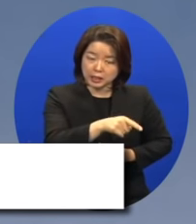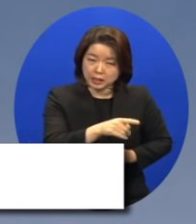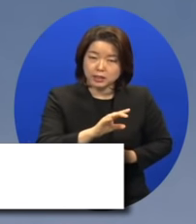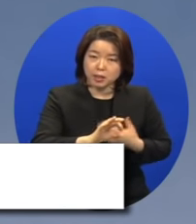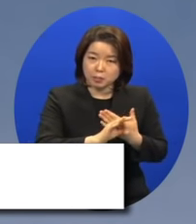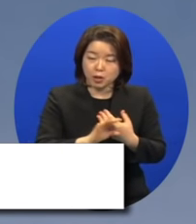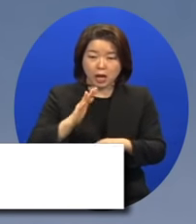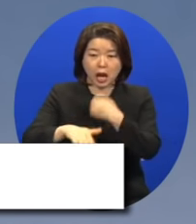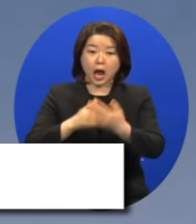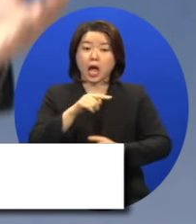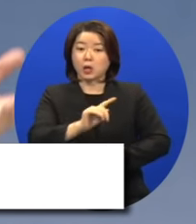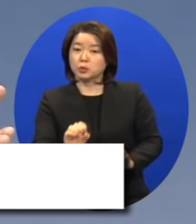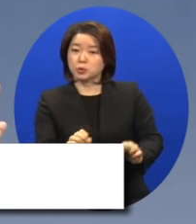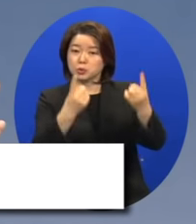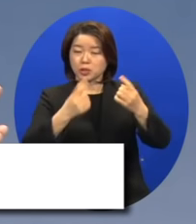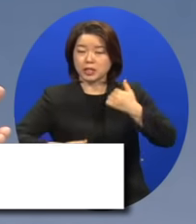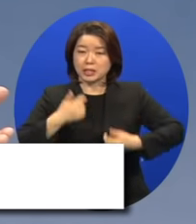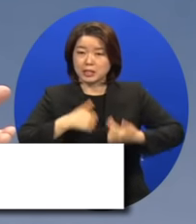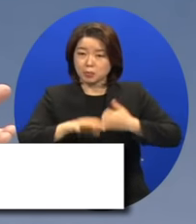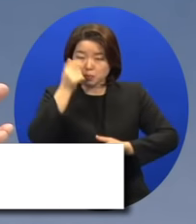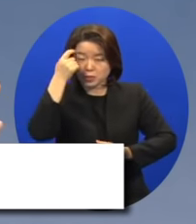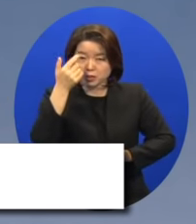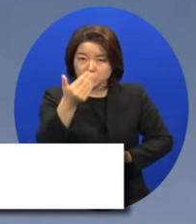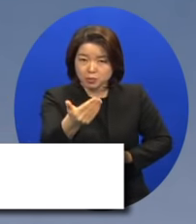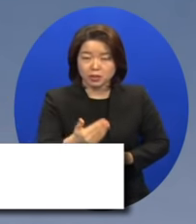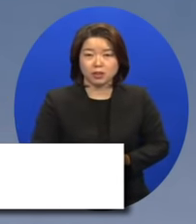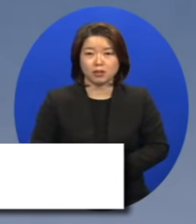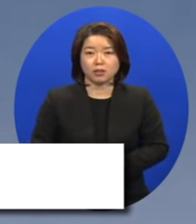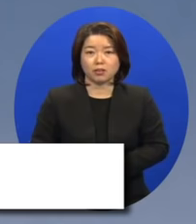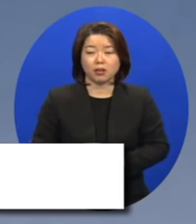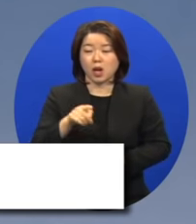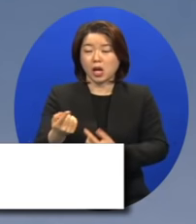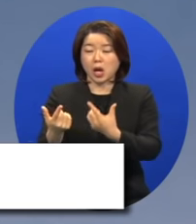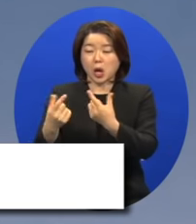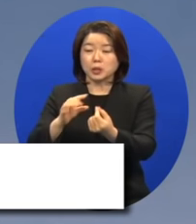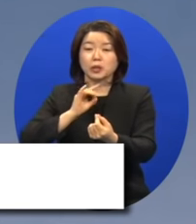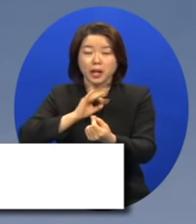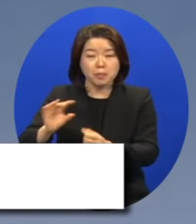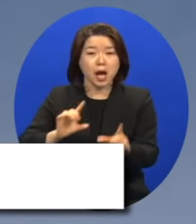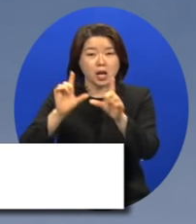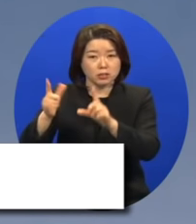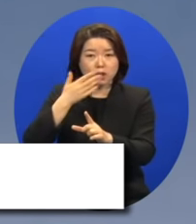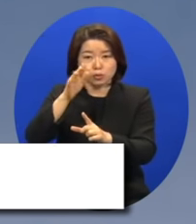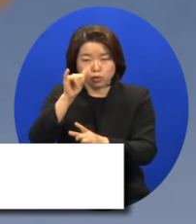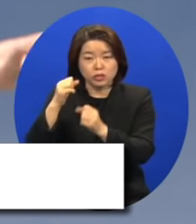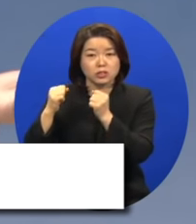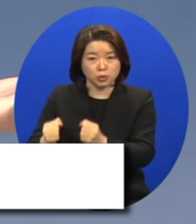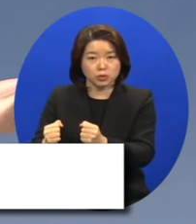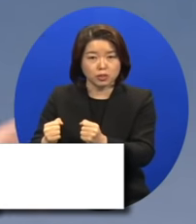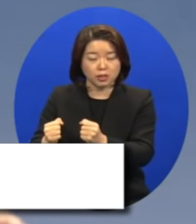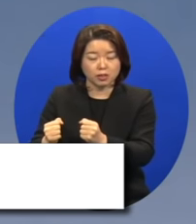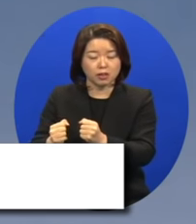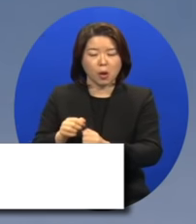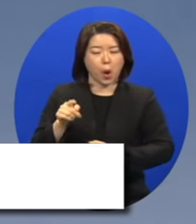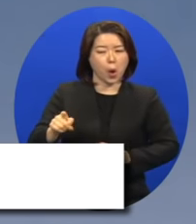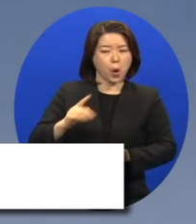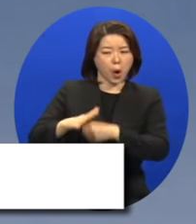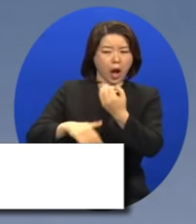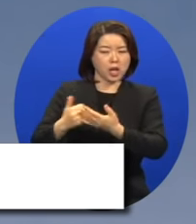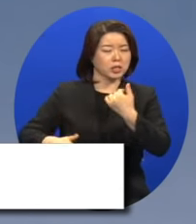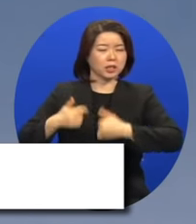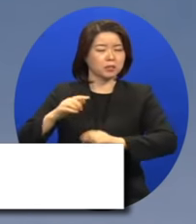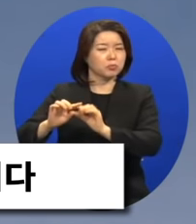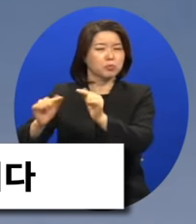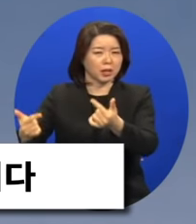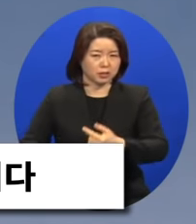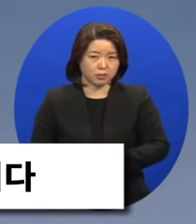까지사랑하게된다면,하나님께서기뻐하실까요 ?만약우리가그런식으로만행동할수있는존재라면 ,그것이하나님께무슨기쁨을가져다줄까요